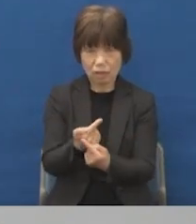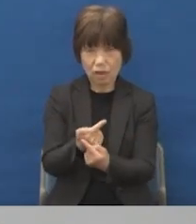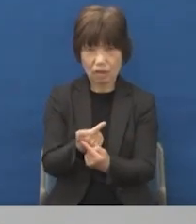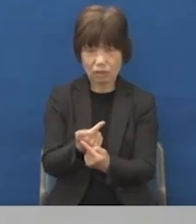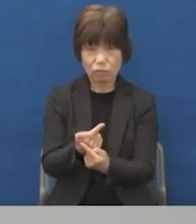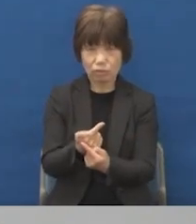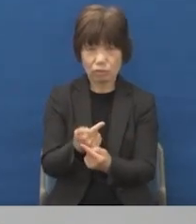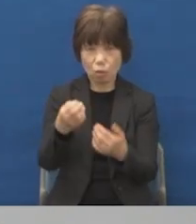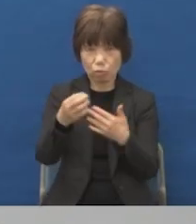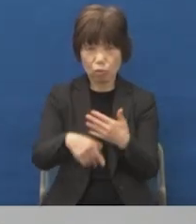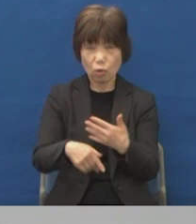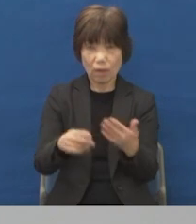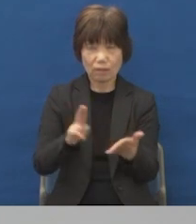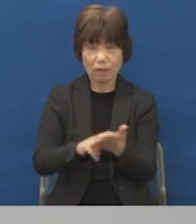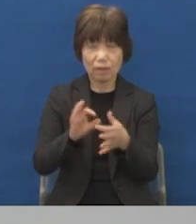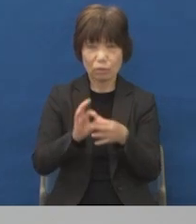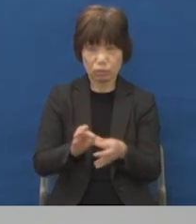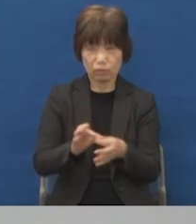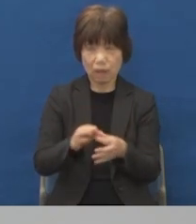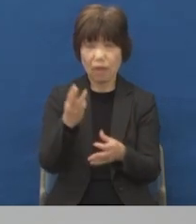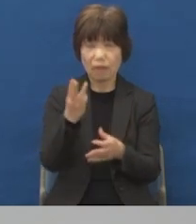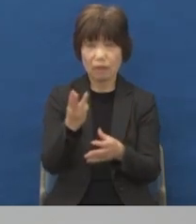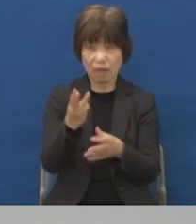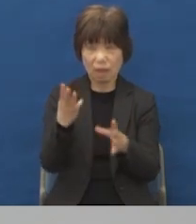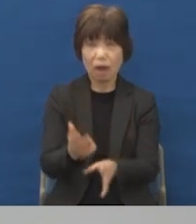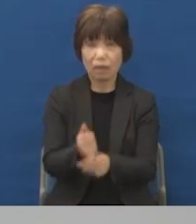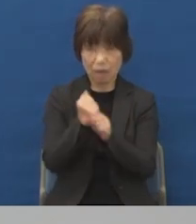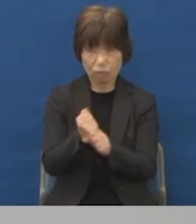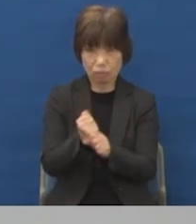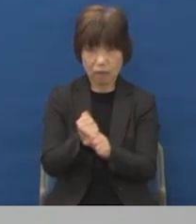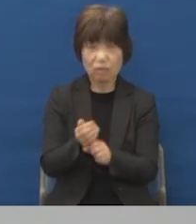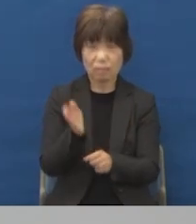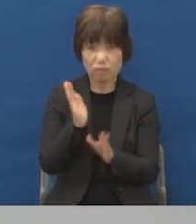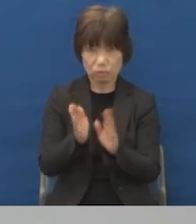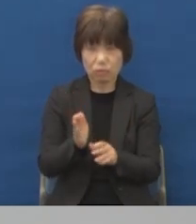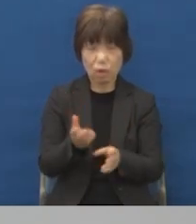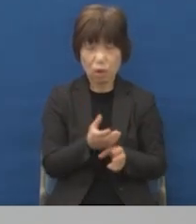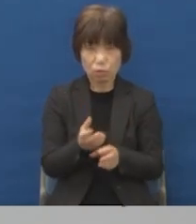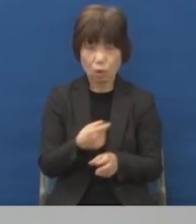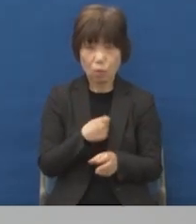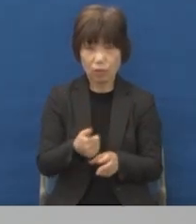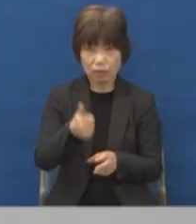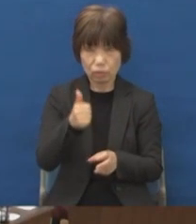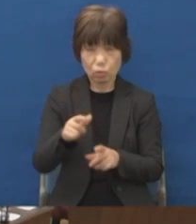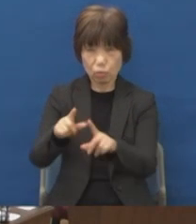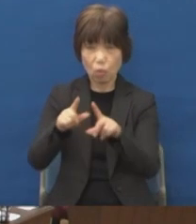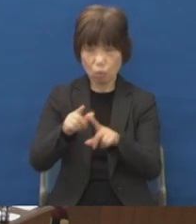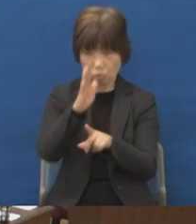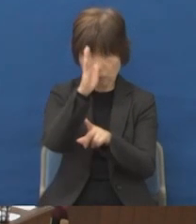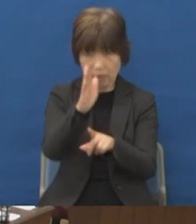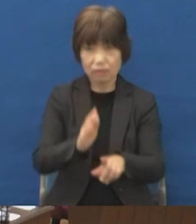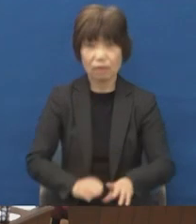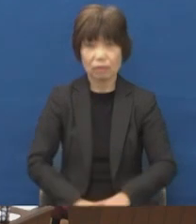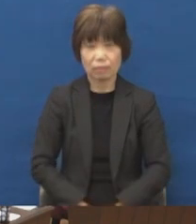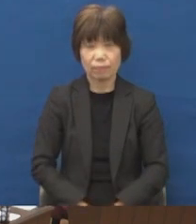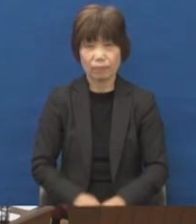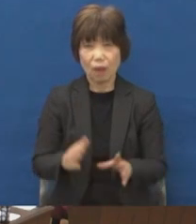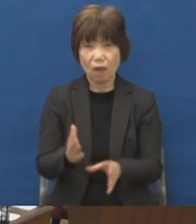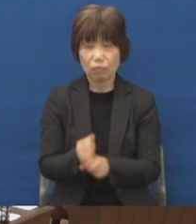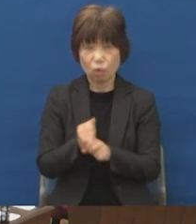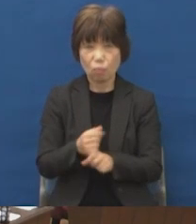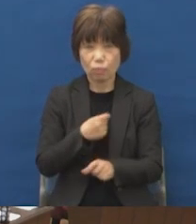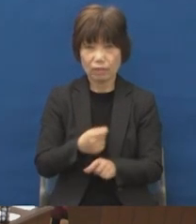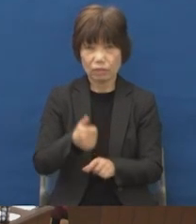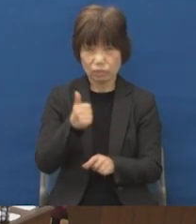ほか2件、以上3件を一括議題といたします。総務消防委員長の報告を求めます。総務消防委員